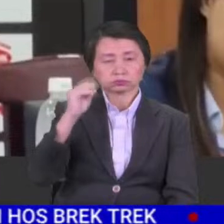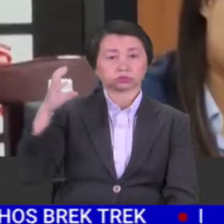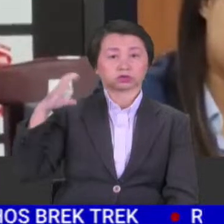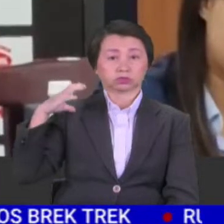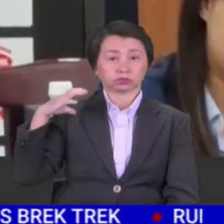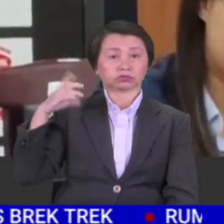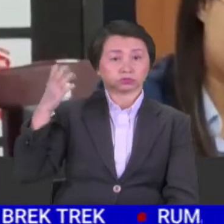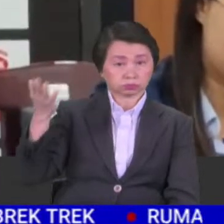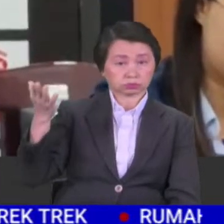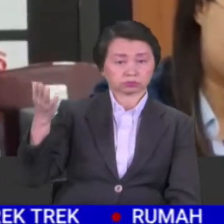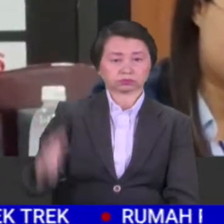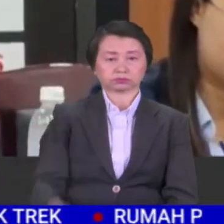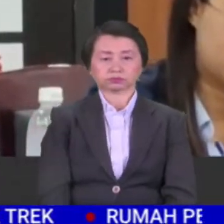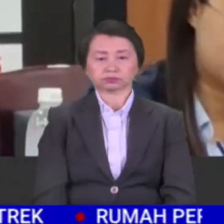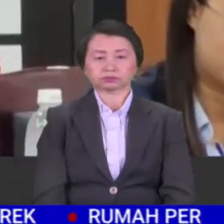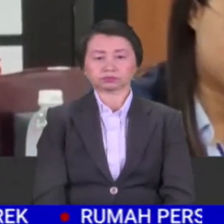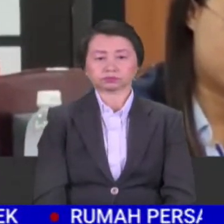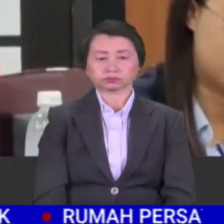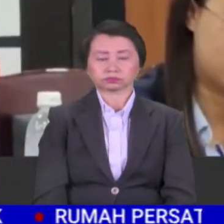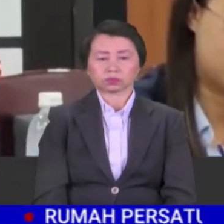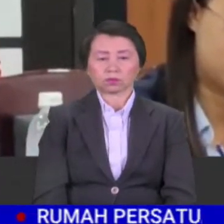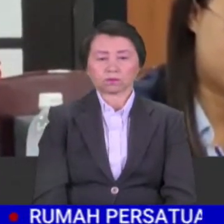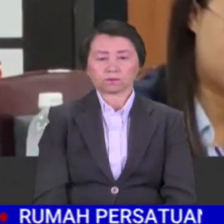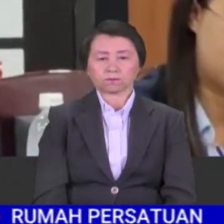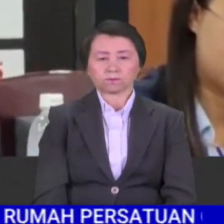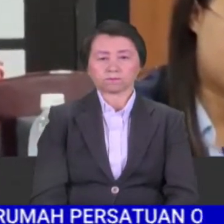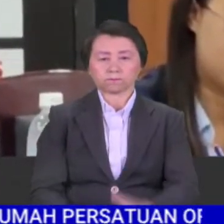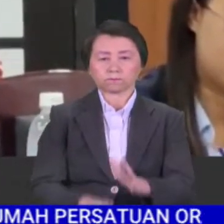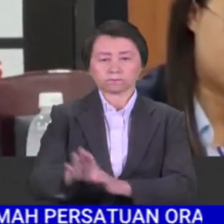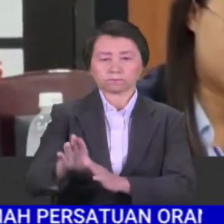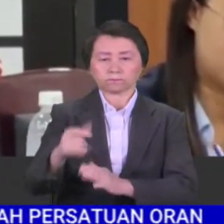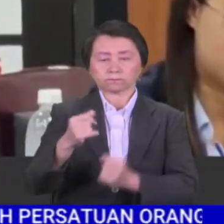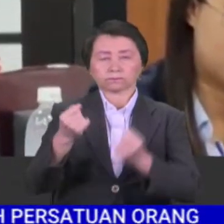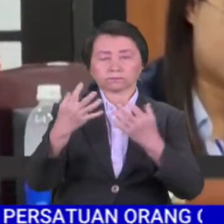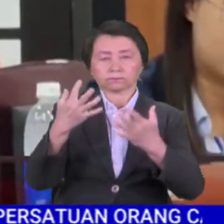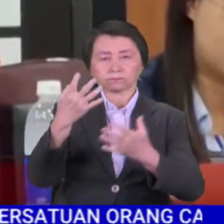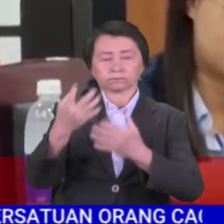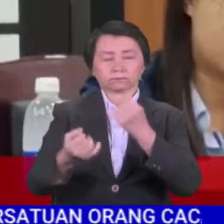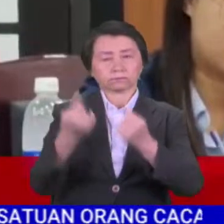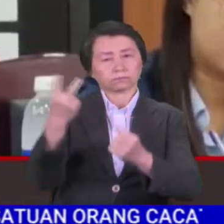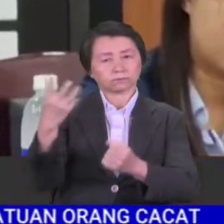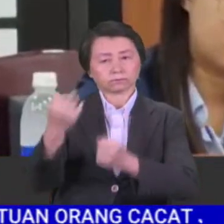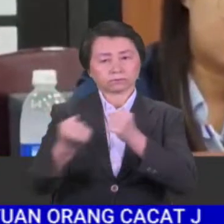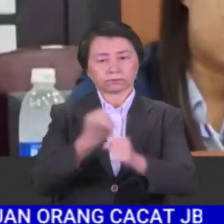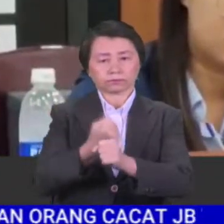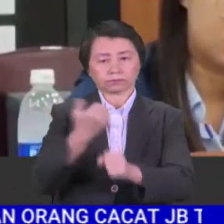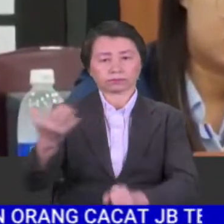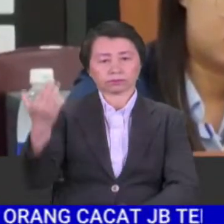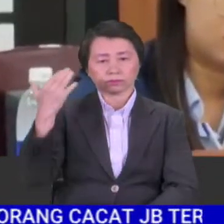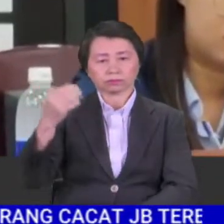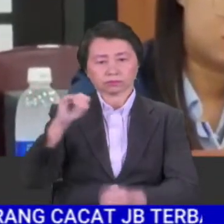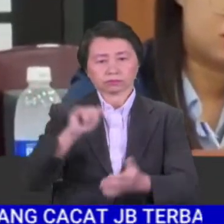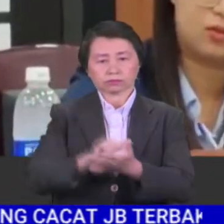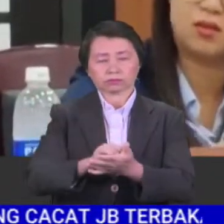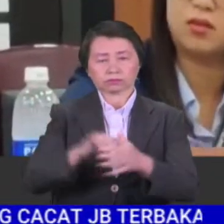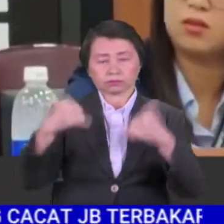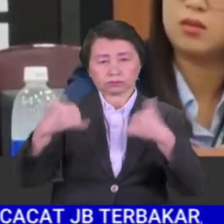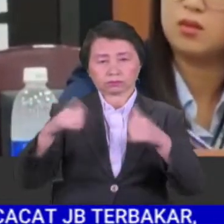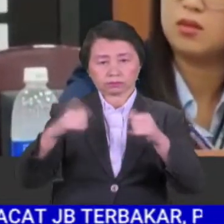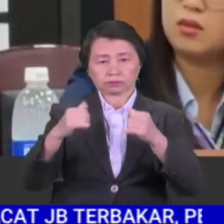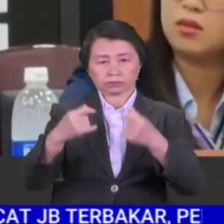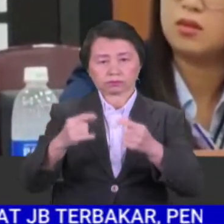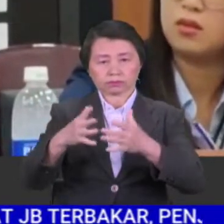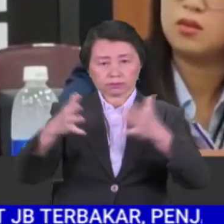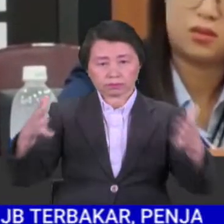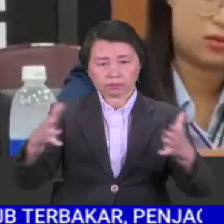country. So, I think what they have done, that could be their strength, and